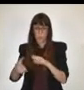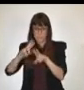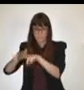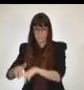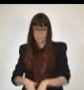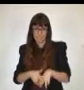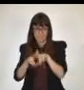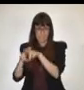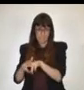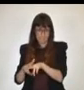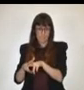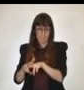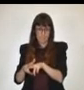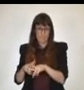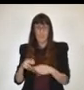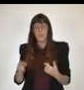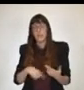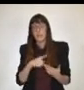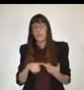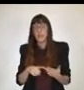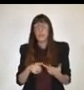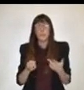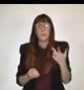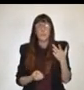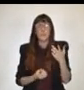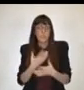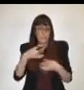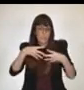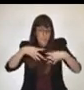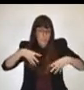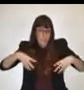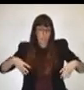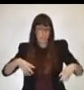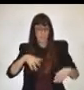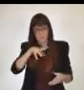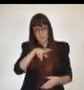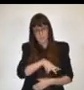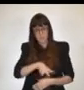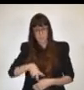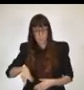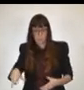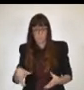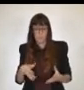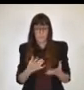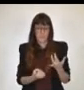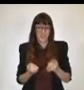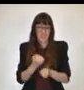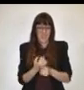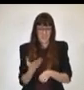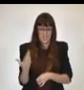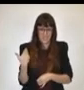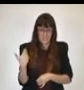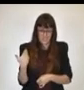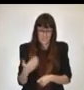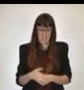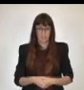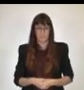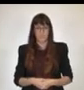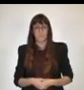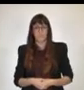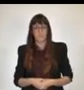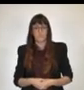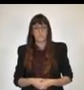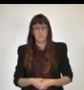foncière. Le point que je relèverai principalement, c'est bien sûr l'acquisition de la maison